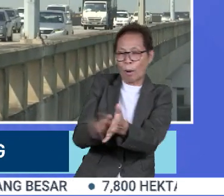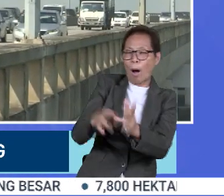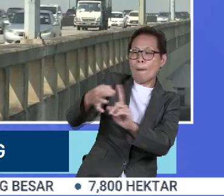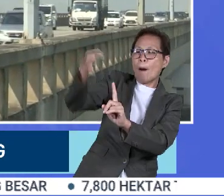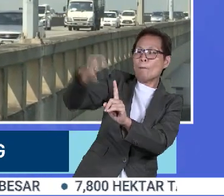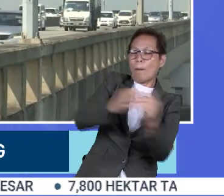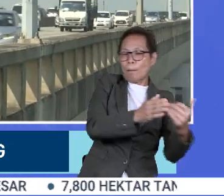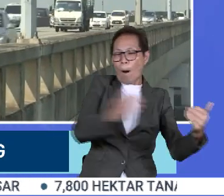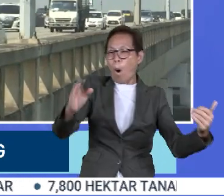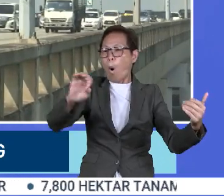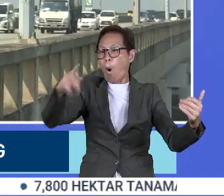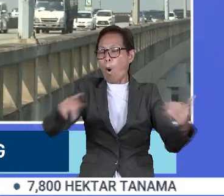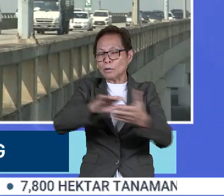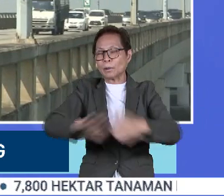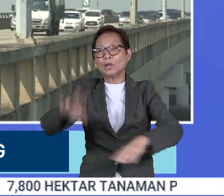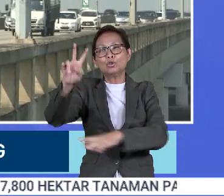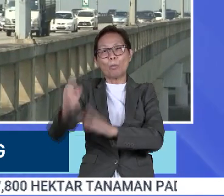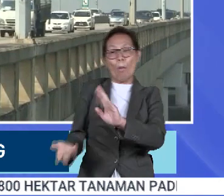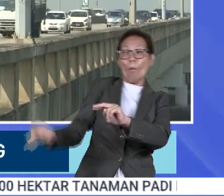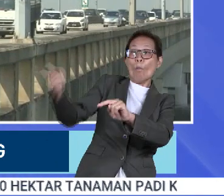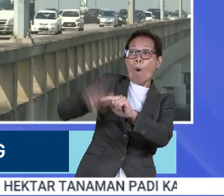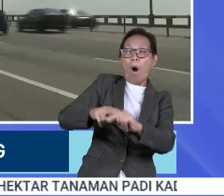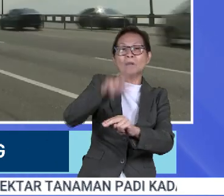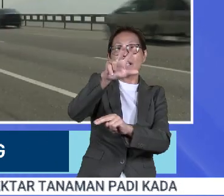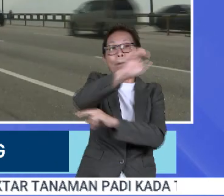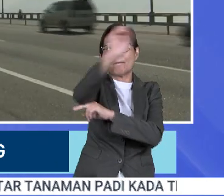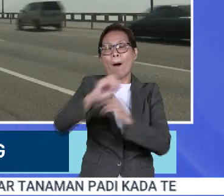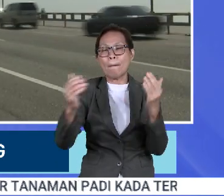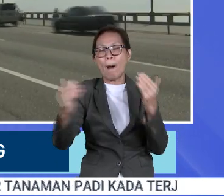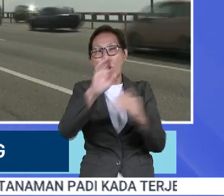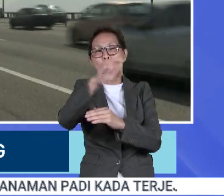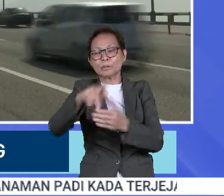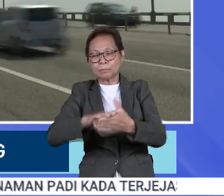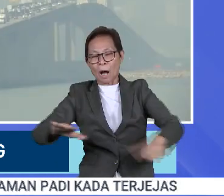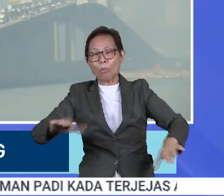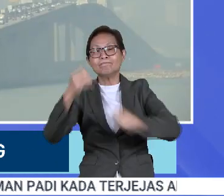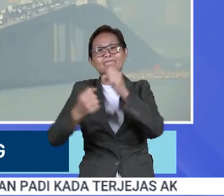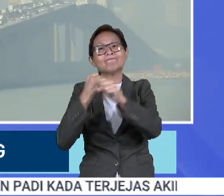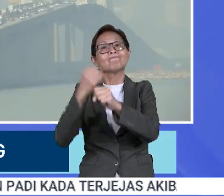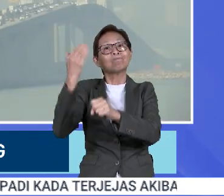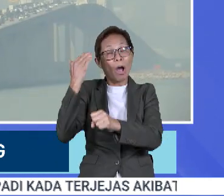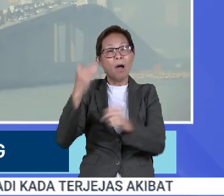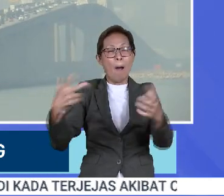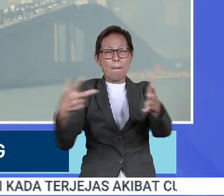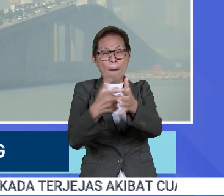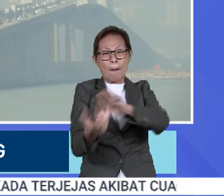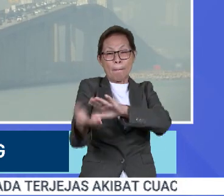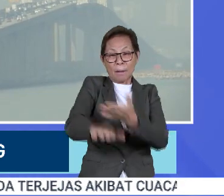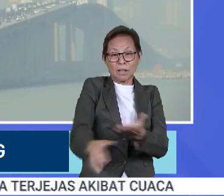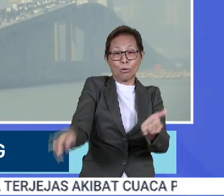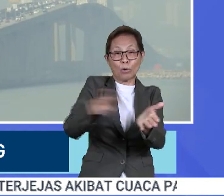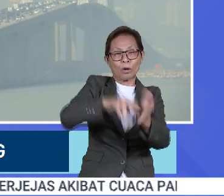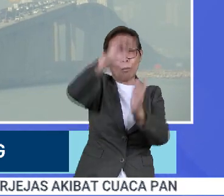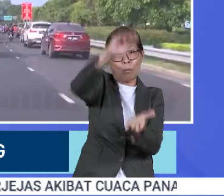di pulau Pinang sepanjang Ops selamat ke 20 meningkat 300 berbanding Ops selama tahun lepas mereka lihat kemalangan maut pula mereka